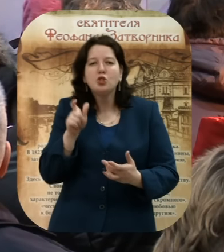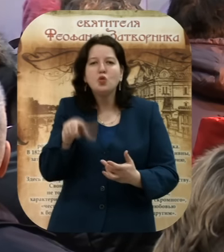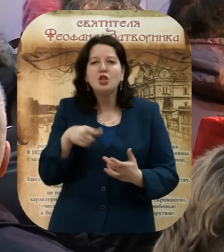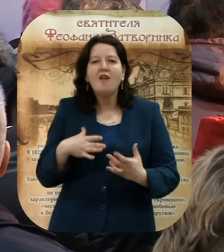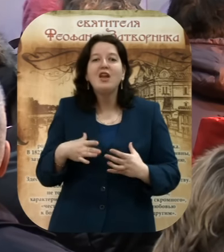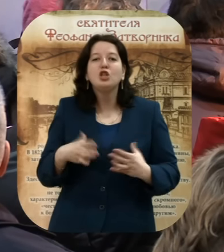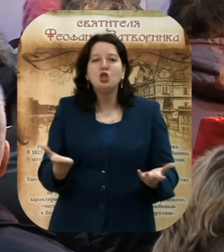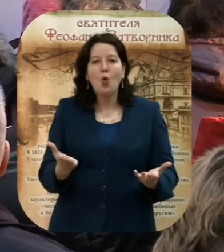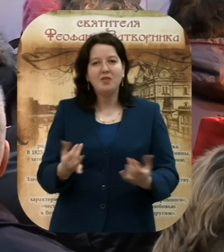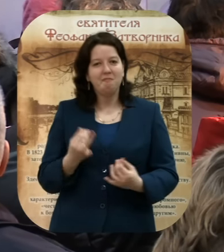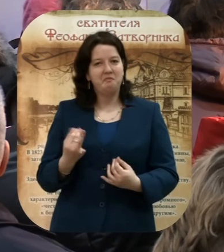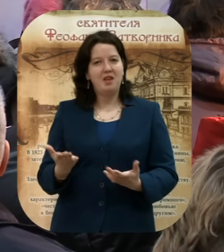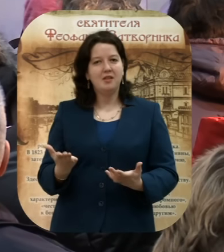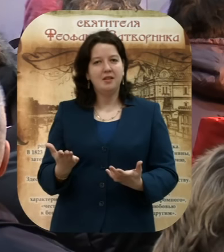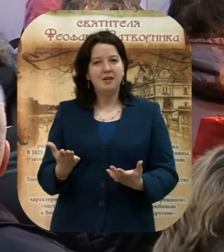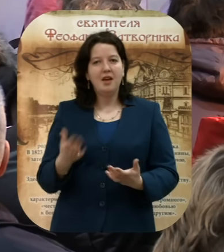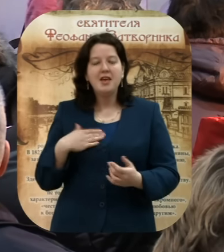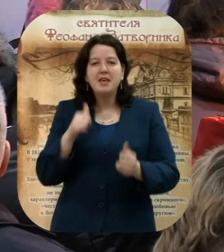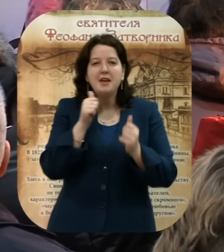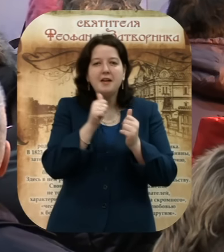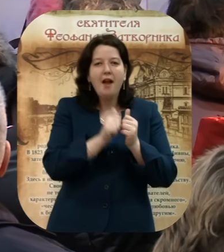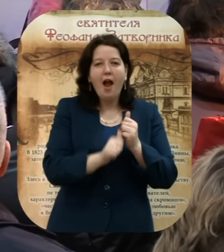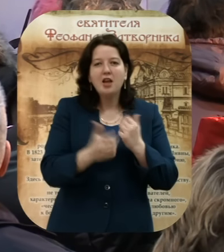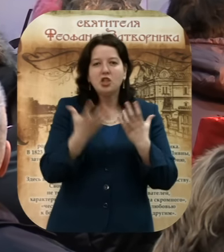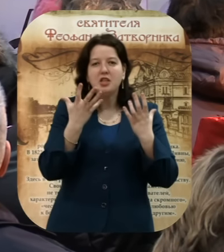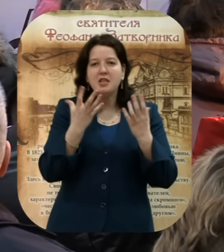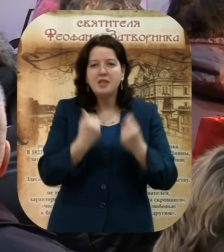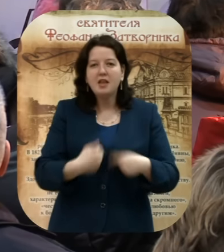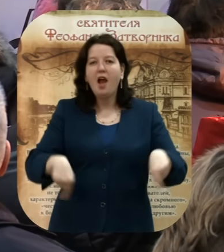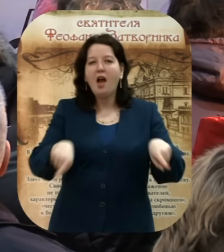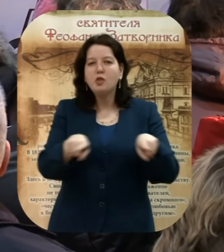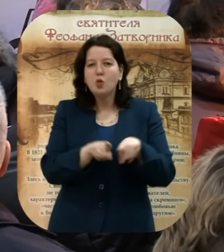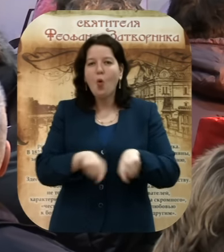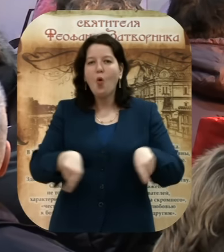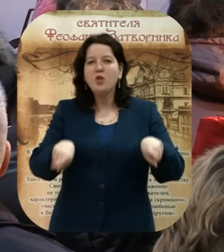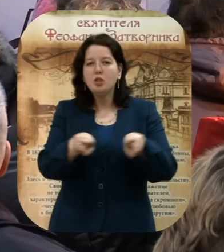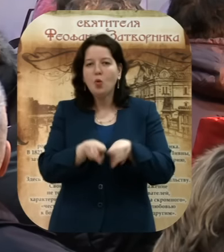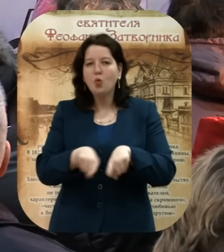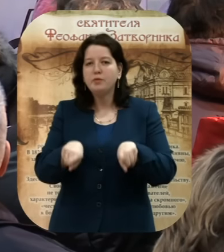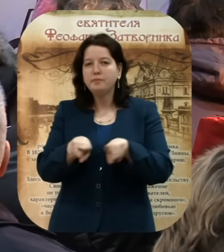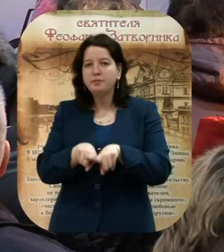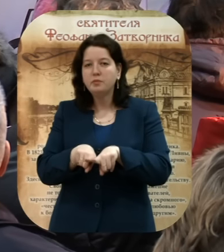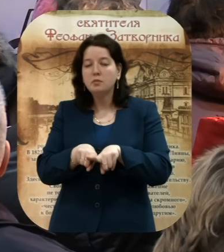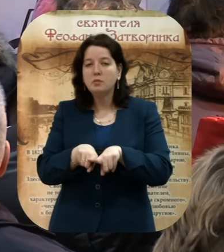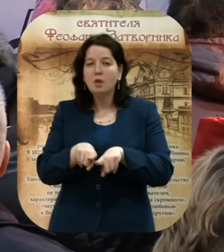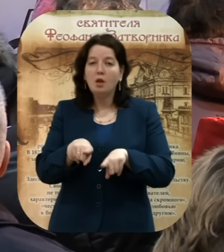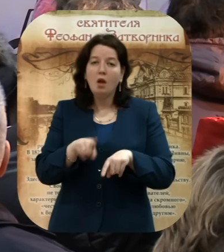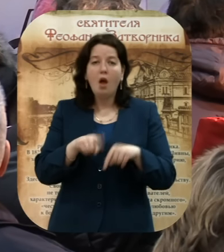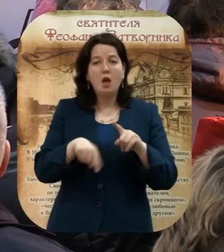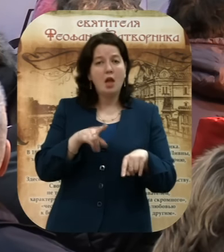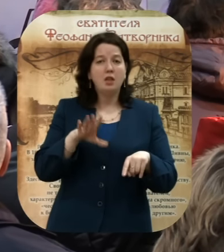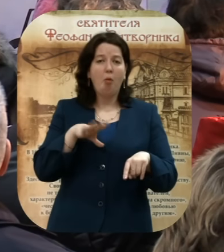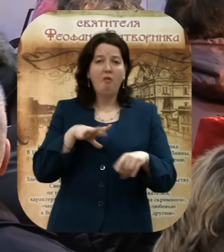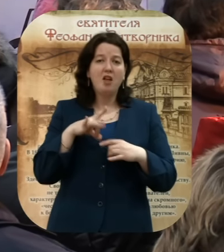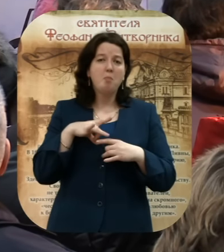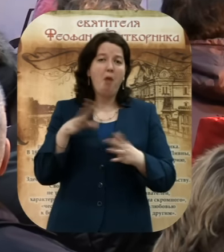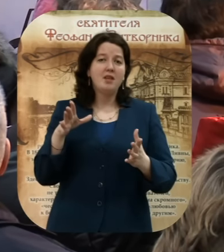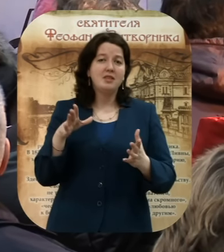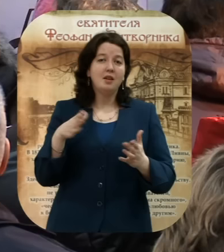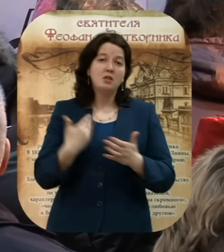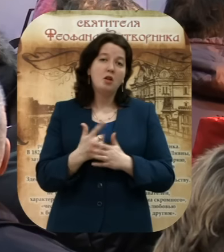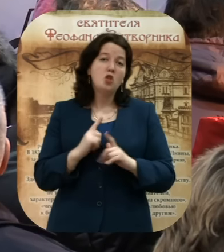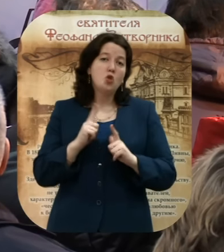ждем-то, любопытно? И каждый день одно и то же. Так редко бывает, все ждут праздника.